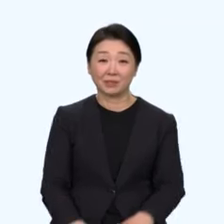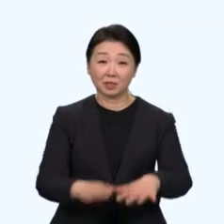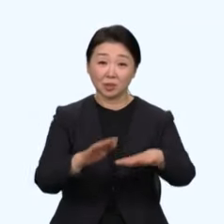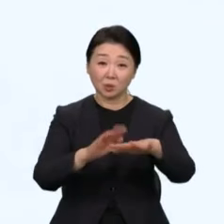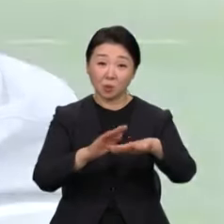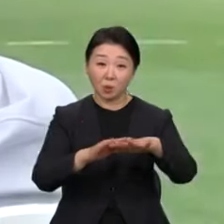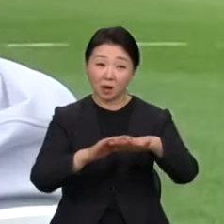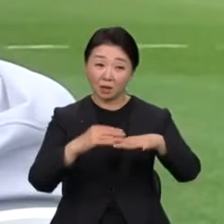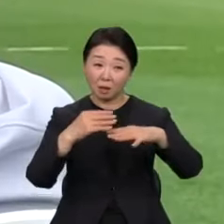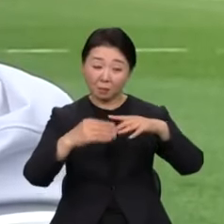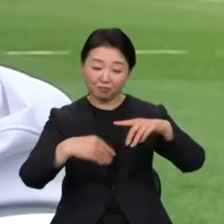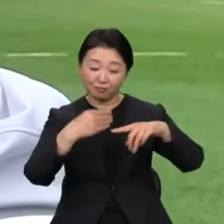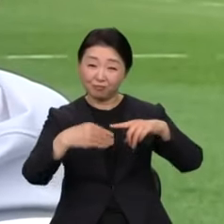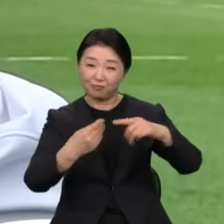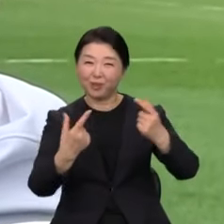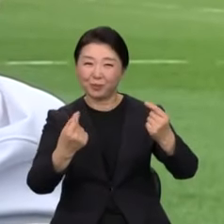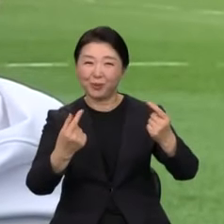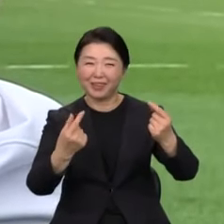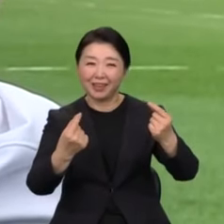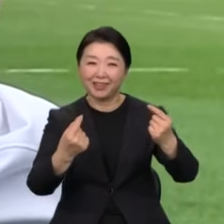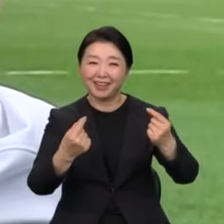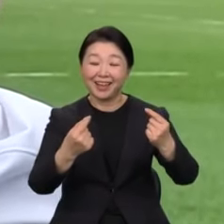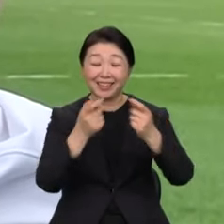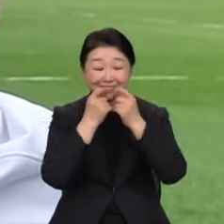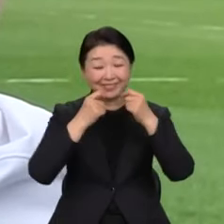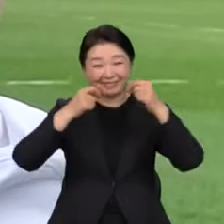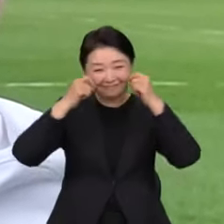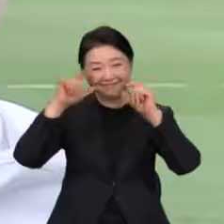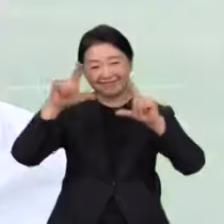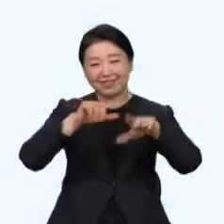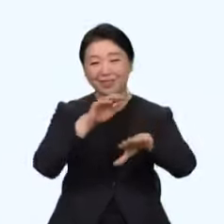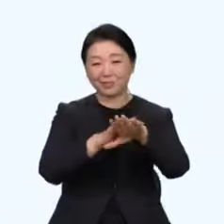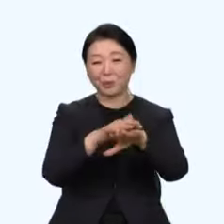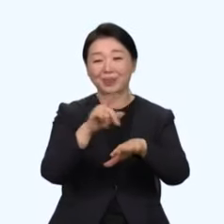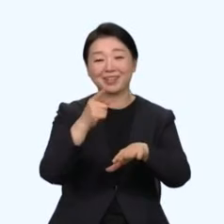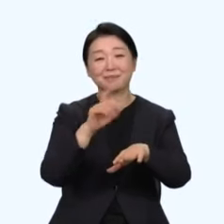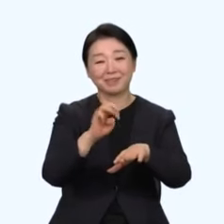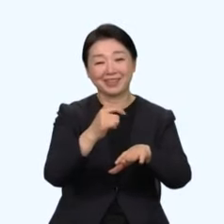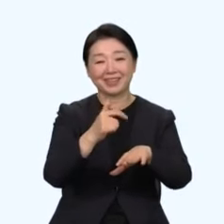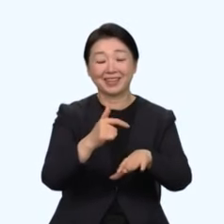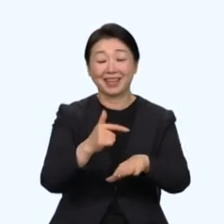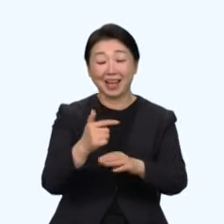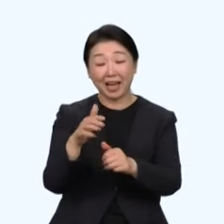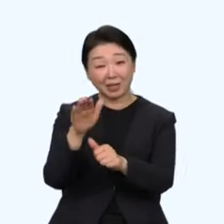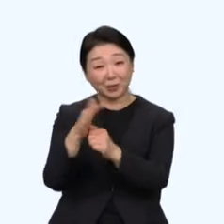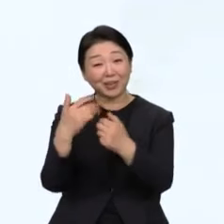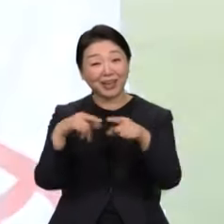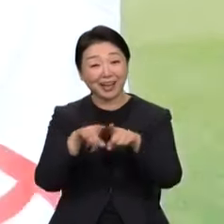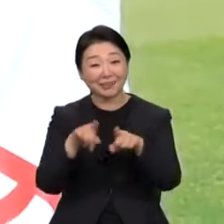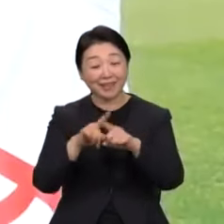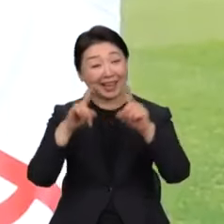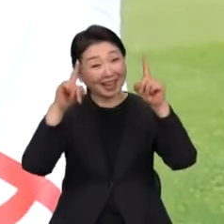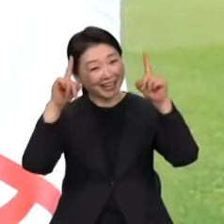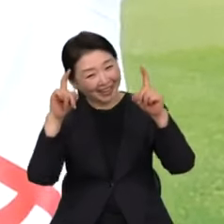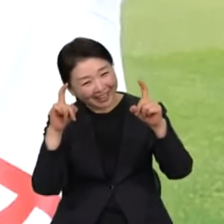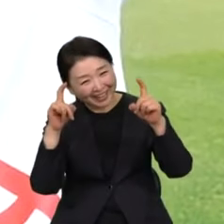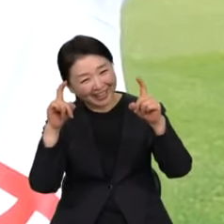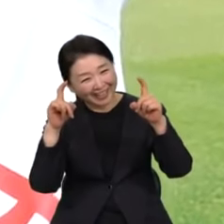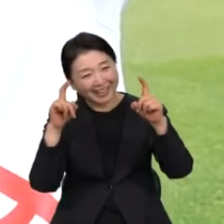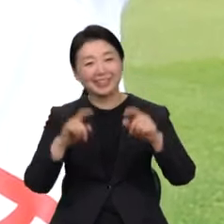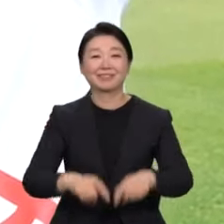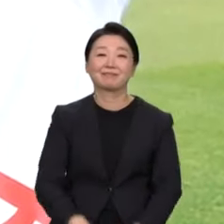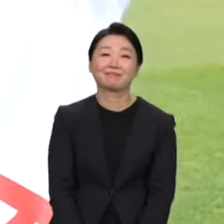손가락에 감은 붕대는 여전하지만 환하게 웃고 있는 손흥민 선수. 한 소년과 함께 찰칵 세레머니를